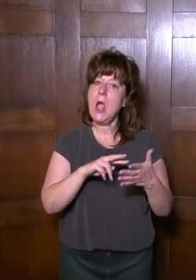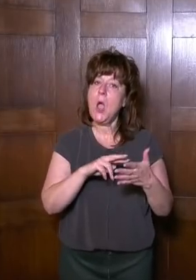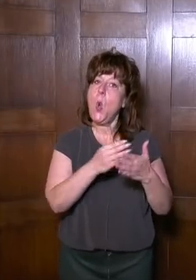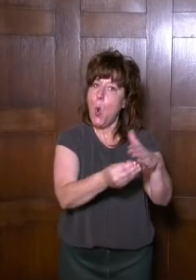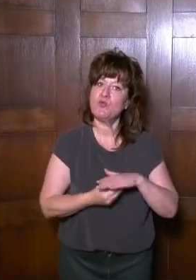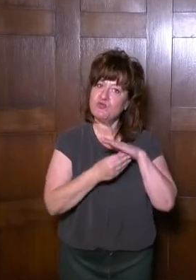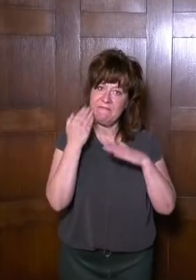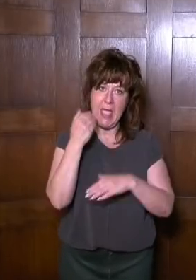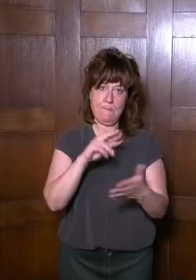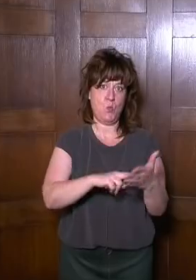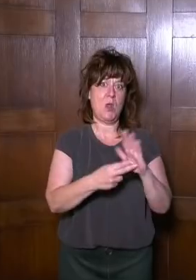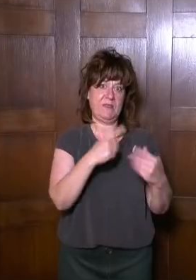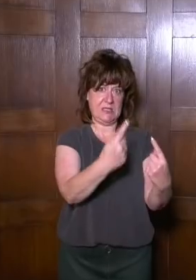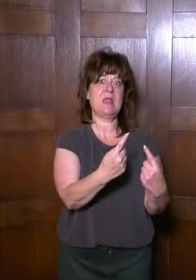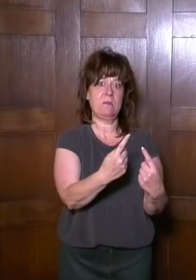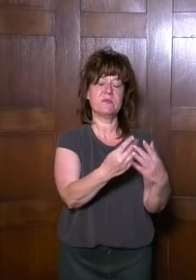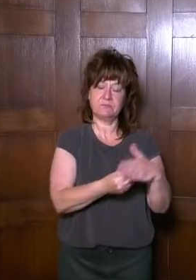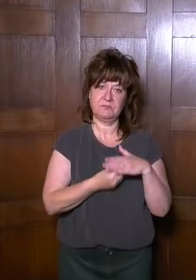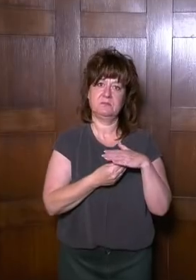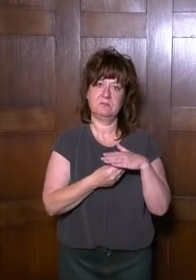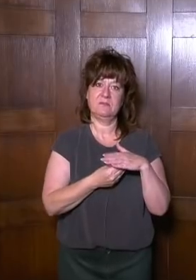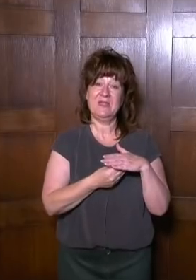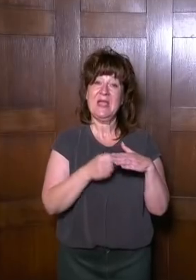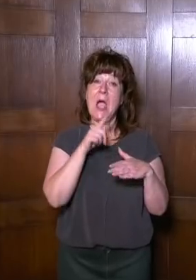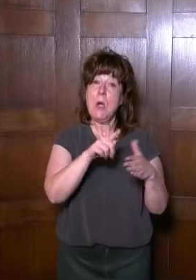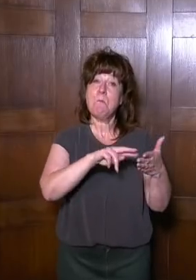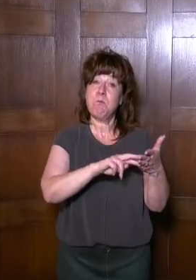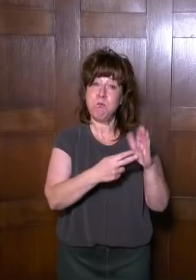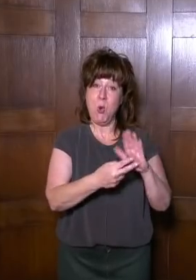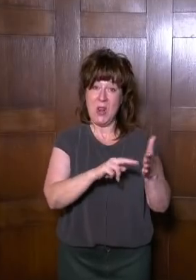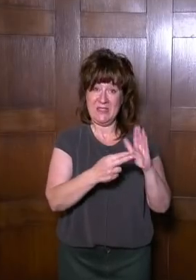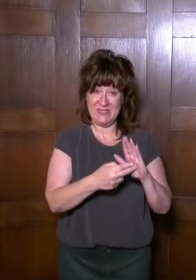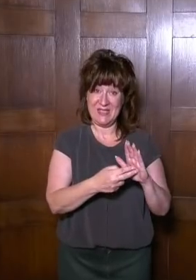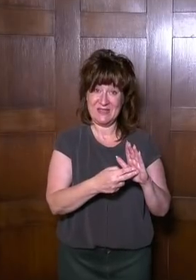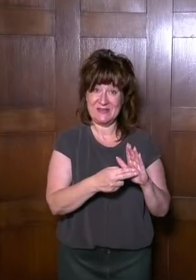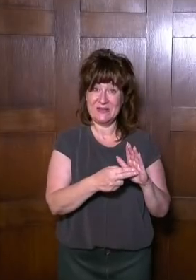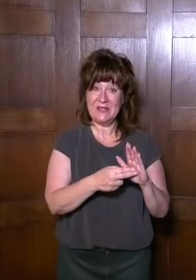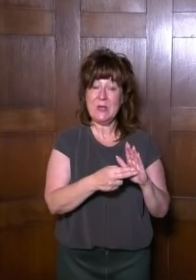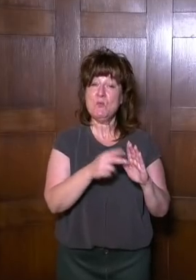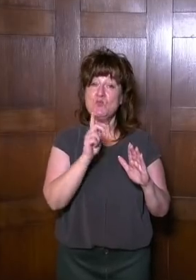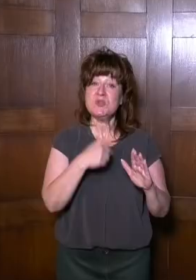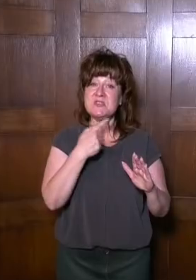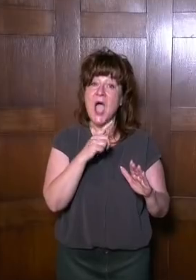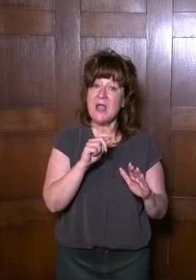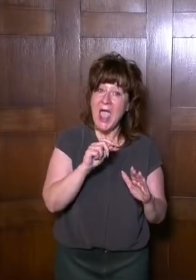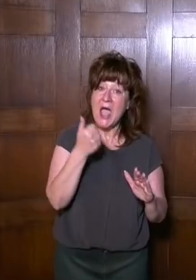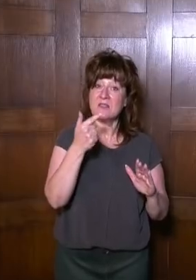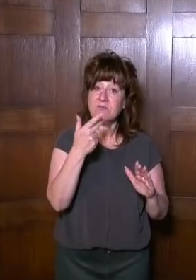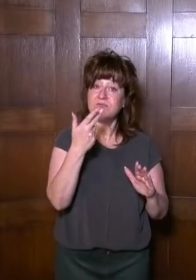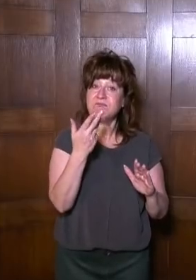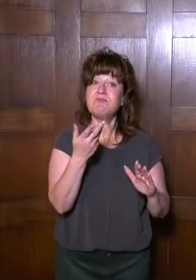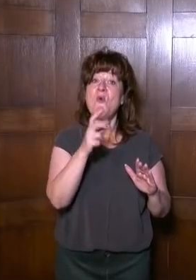erfahren. Die Politik hat diese Krise zumindest in den ersten Wochen und